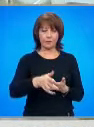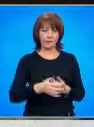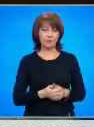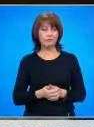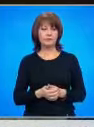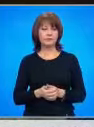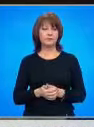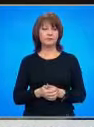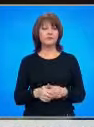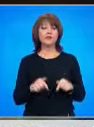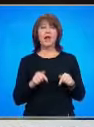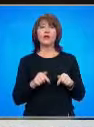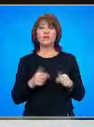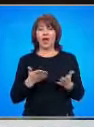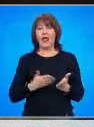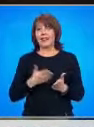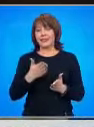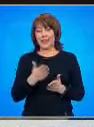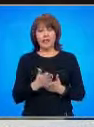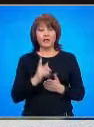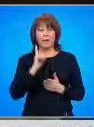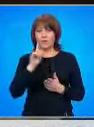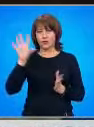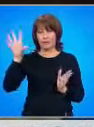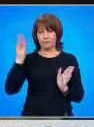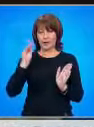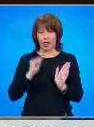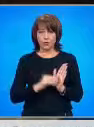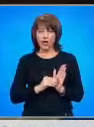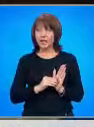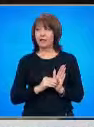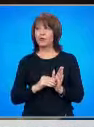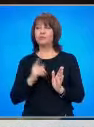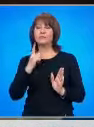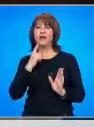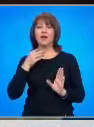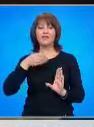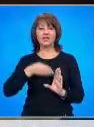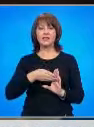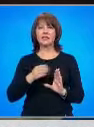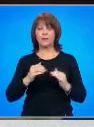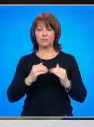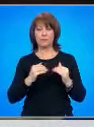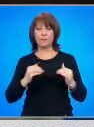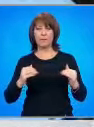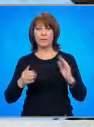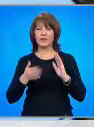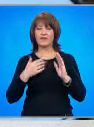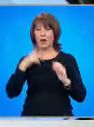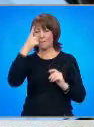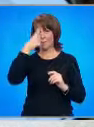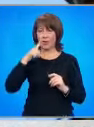много ясна. Това е начинът, по който може да се инсталира. Съответно, влизате си на профила, приложение